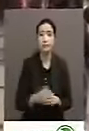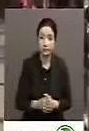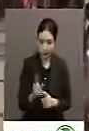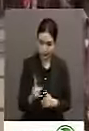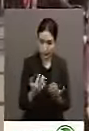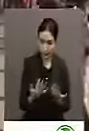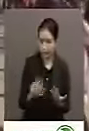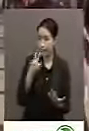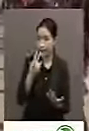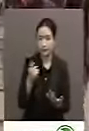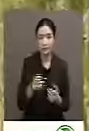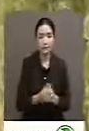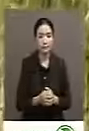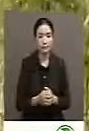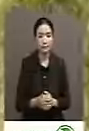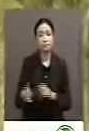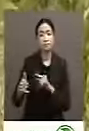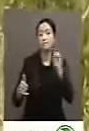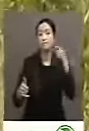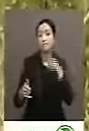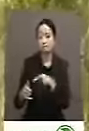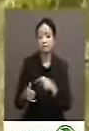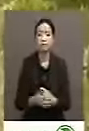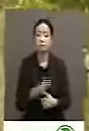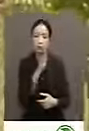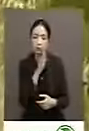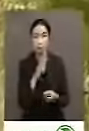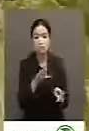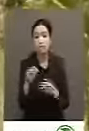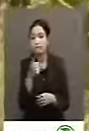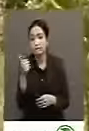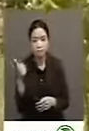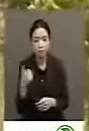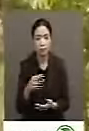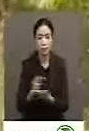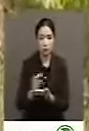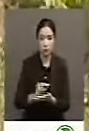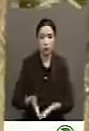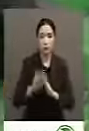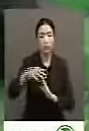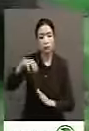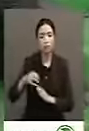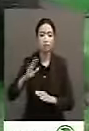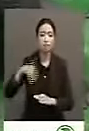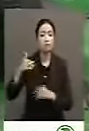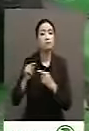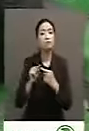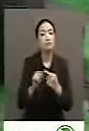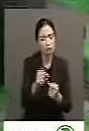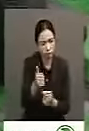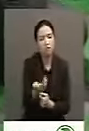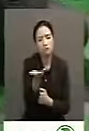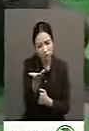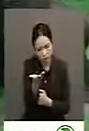องรอดูกันด้วยนะคะเพราะว่าทางคุณโซไรดาบอกว่าหากมีหนทางอื่นที่จะทำให้มูลนิธิเพื่อนช้างดำเนินการต่อไปได้โปร